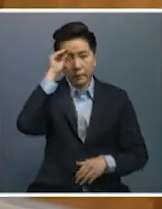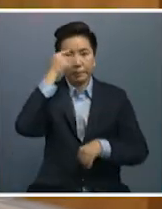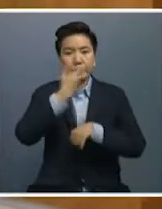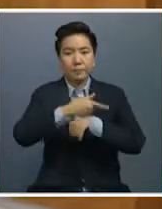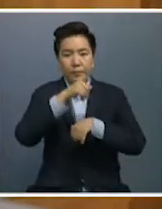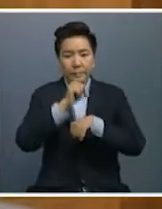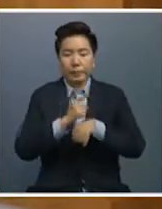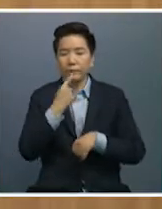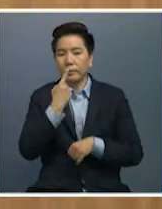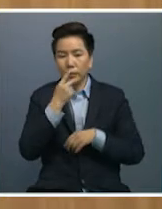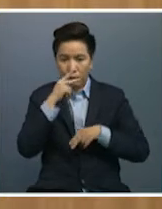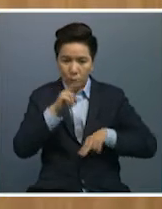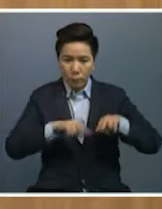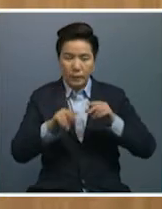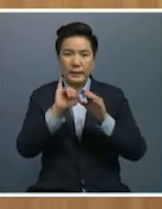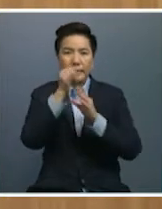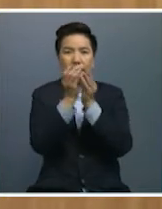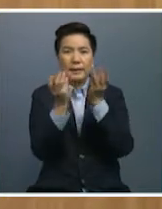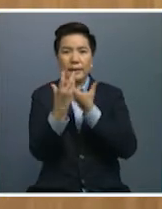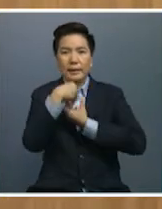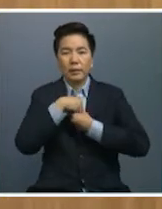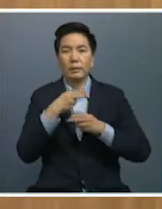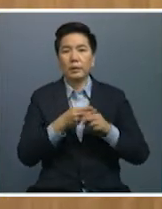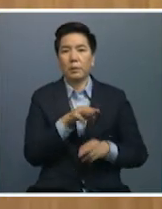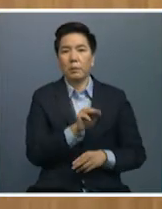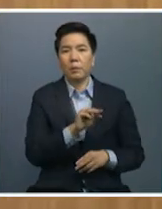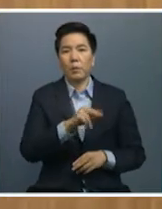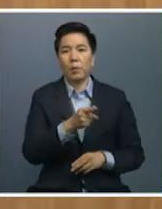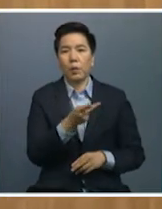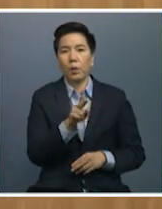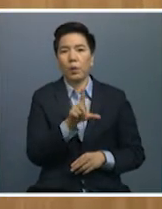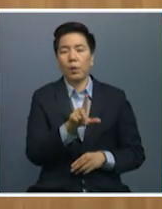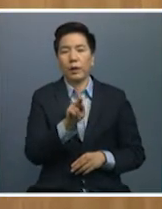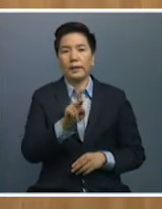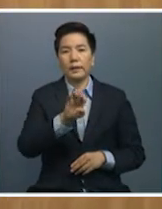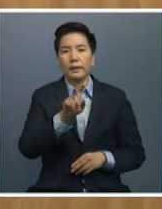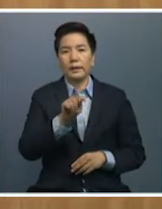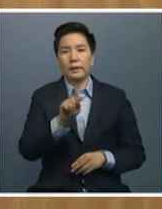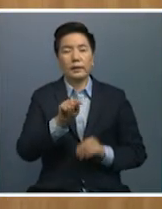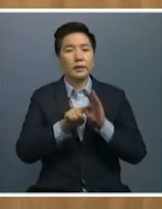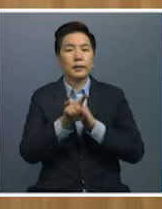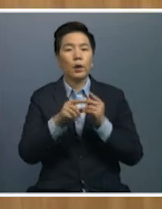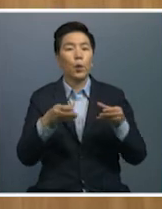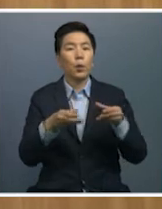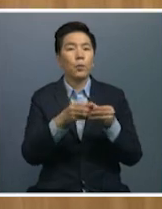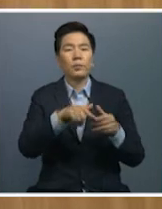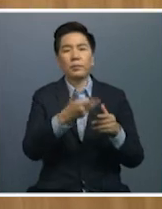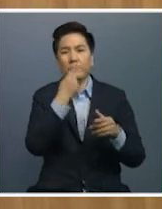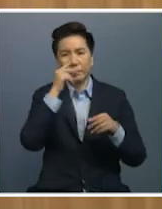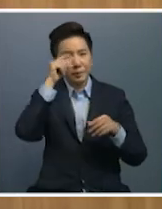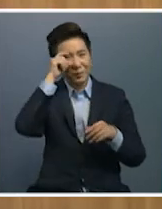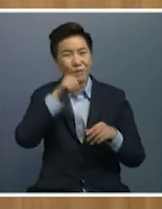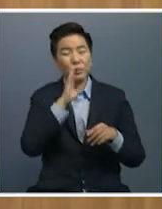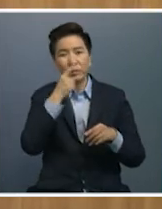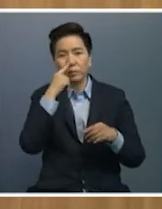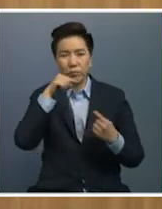ผู้แทนราษฎรช่วยตรวจสอบจริยธรรมของนายมงคลกิตติ์สุขสินธารานนท์ส.ส.บัญชีรายชื่อพรรคไทยศรีวิไลย์ว่ามีพฤติกรรม